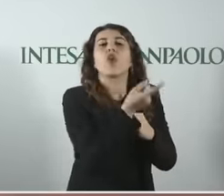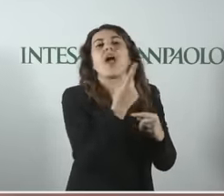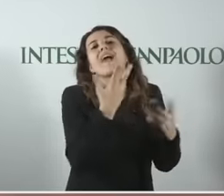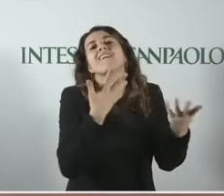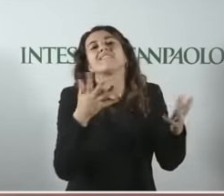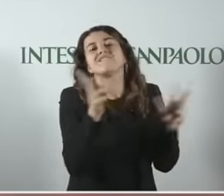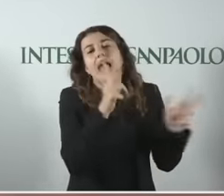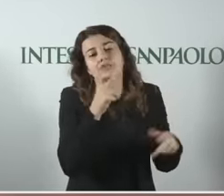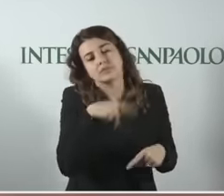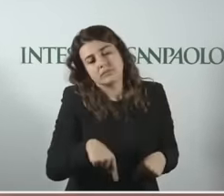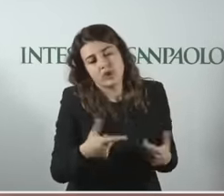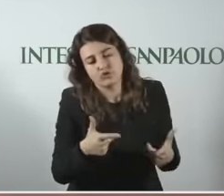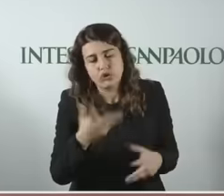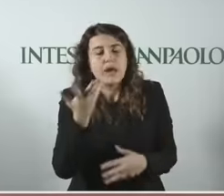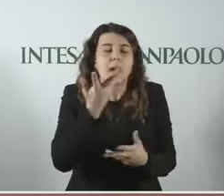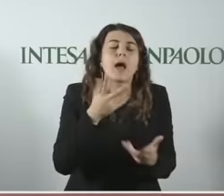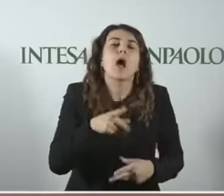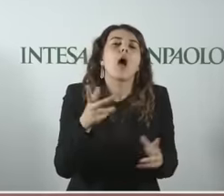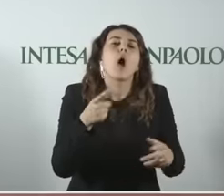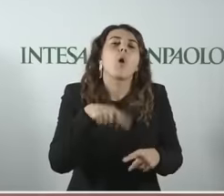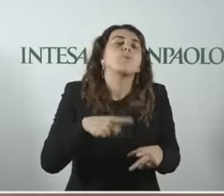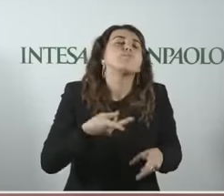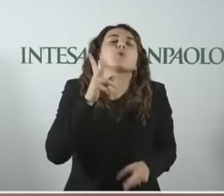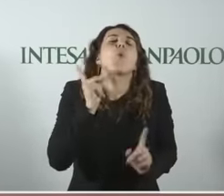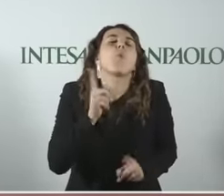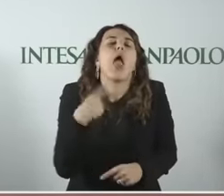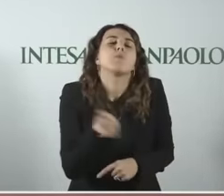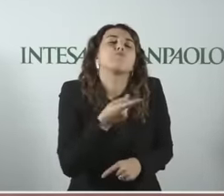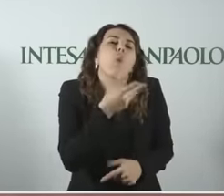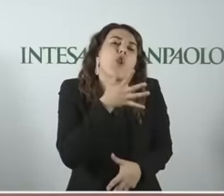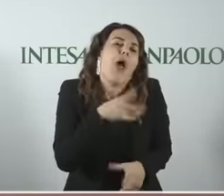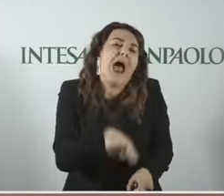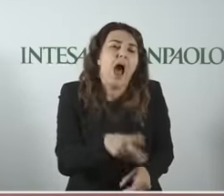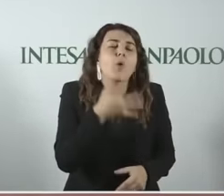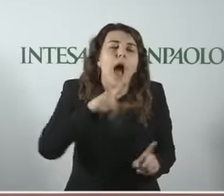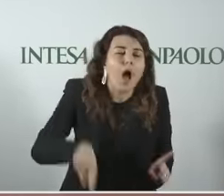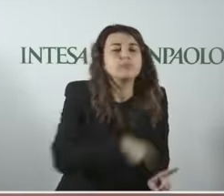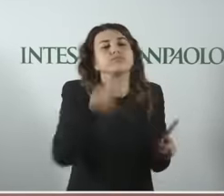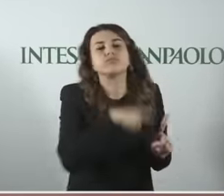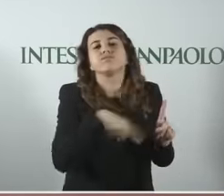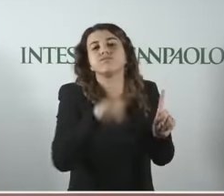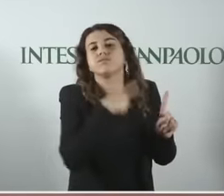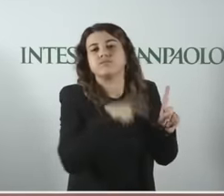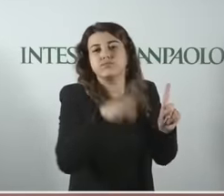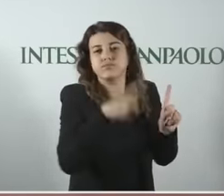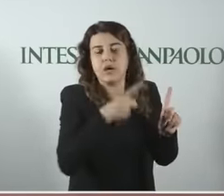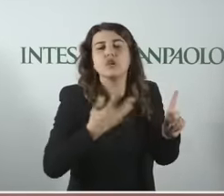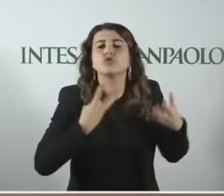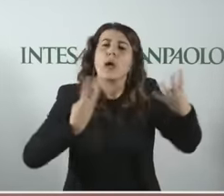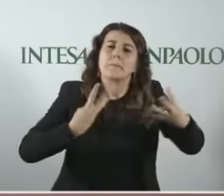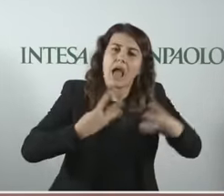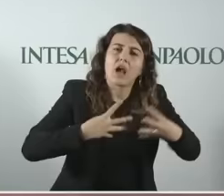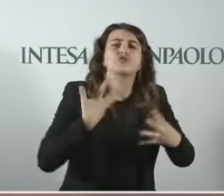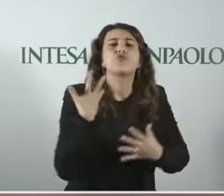sono Il Mulino più diffuso è il mulino d'acqua c'è un corso d'acqua che fa girare una ruota e c'è un sistema di ingranaggi e di